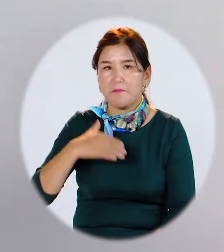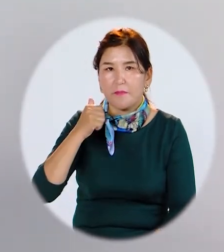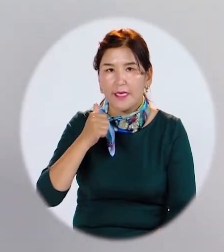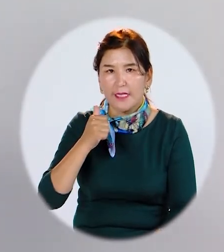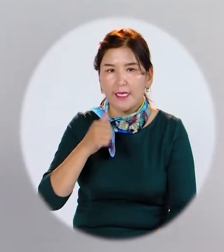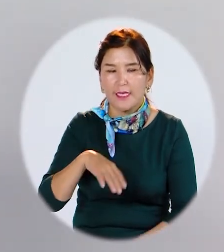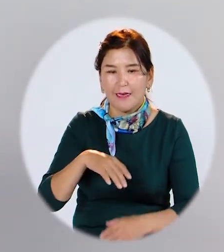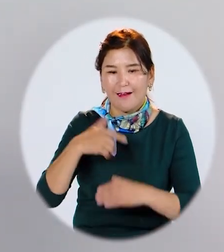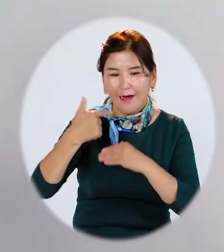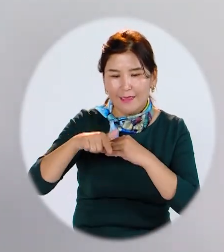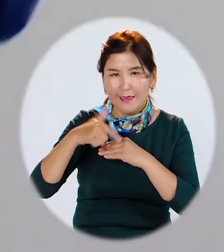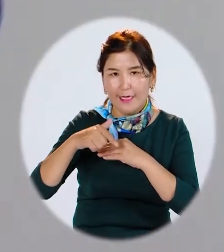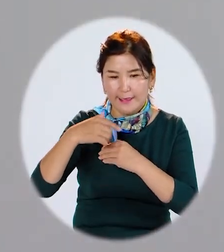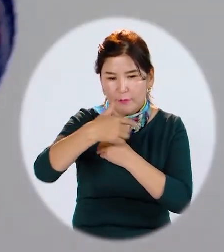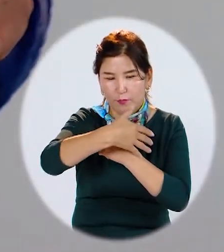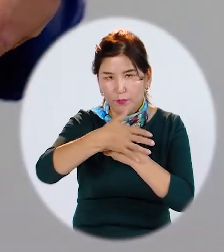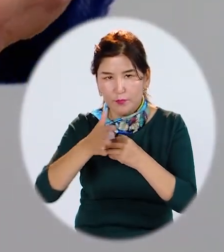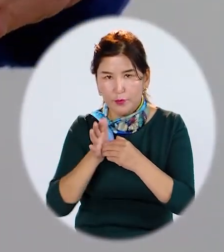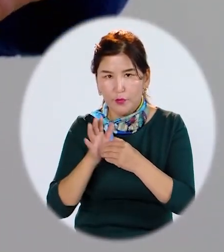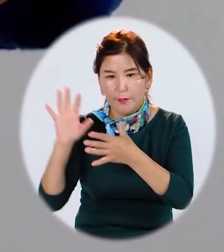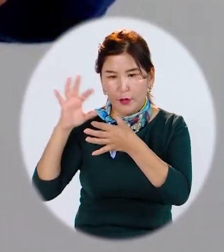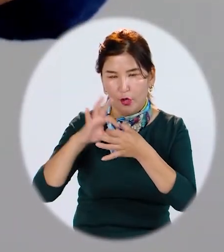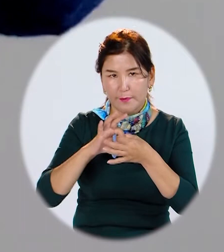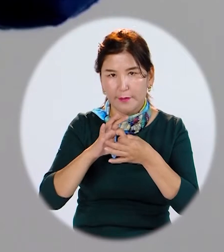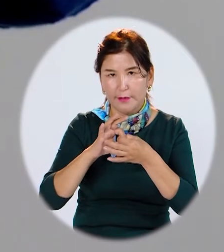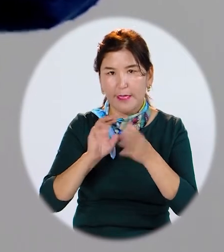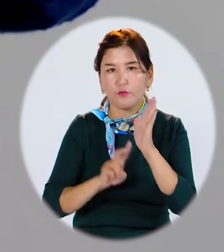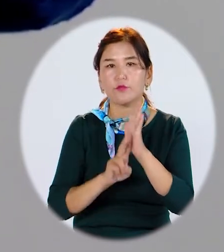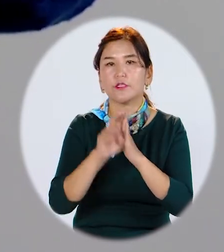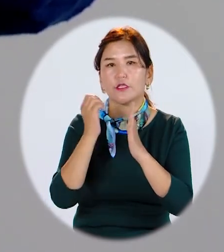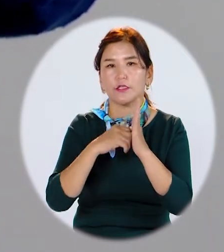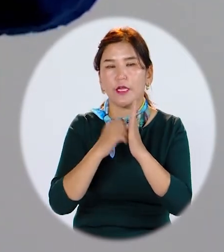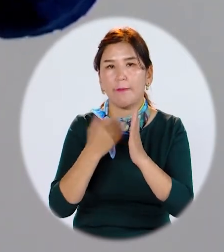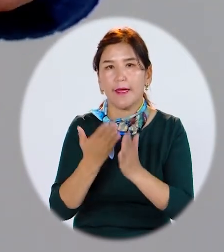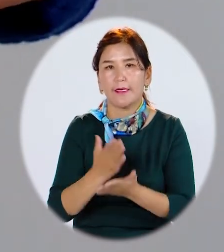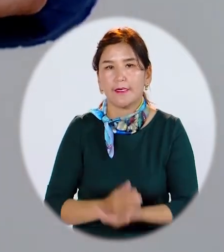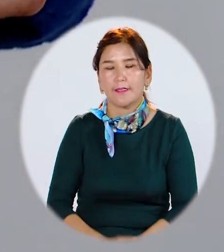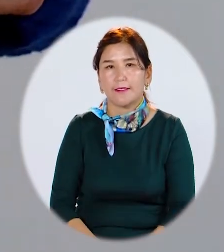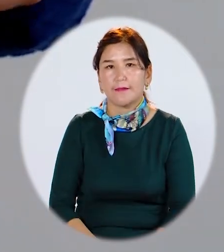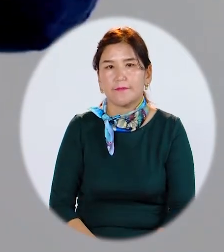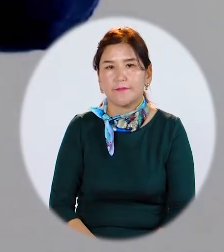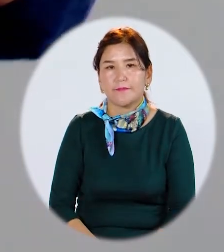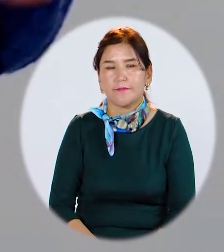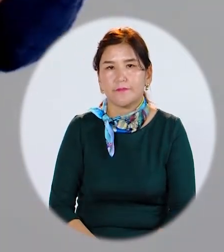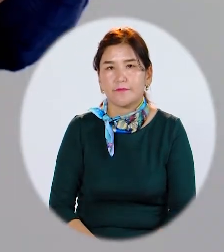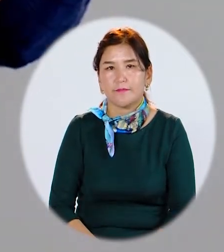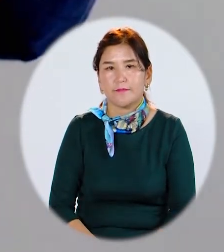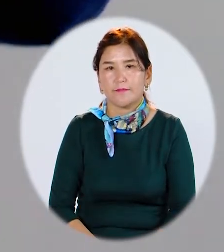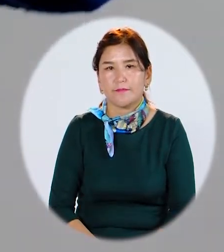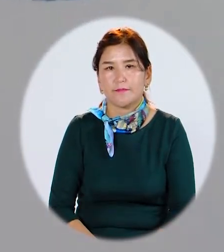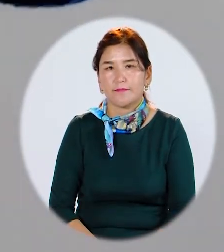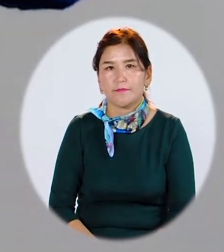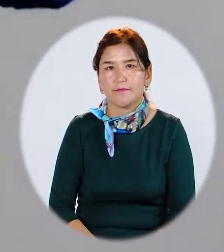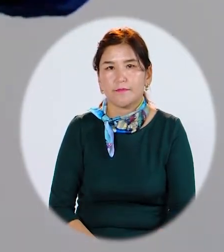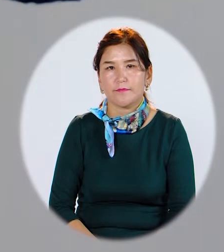чагтан холболтын эсрэг талд энэ холболтыг гаргах хэрэгтэй. За ингээд хийж үзүүлье. За